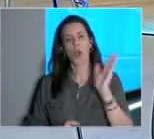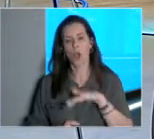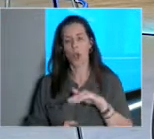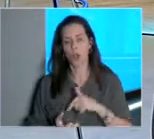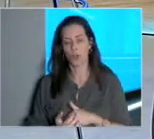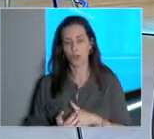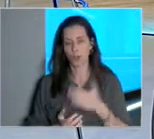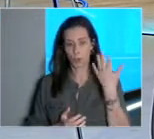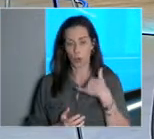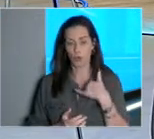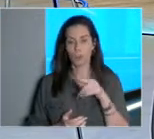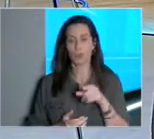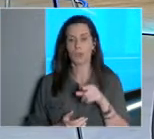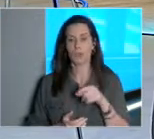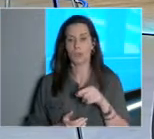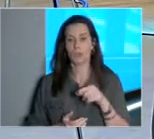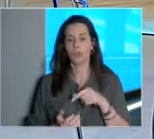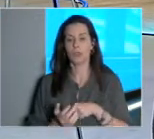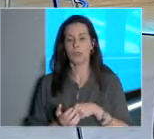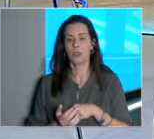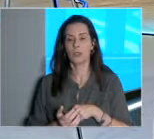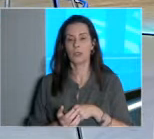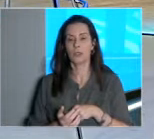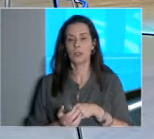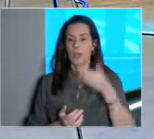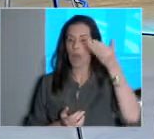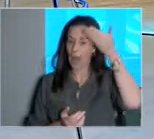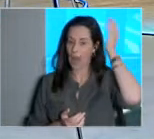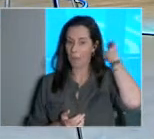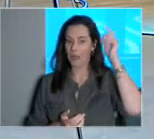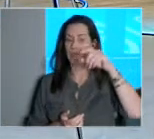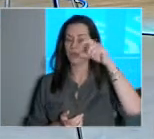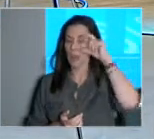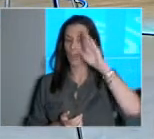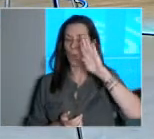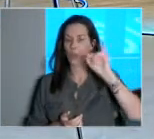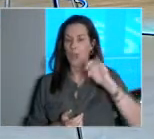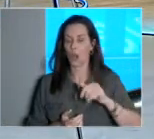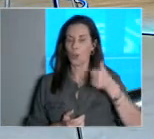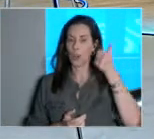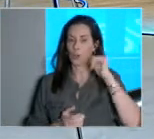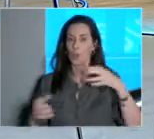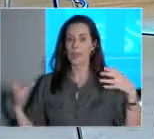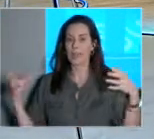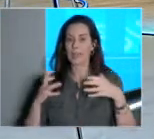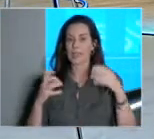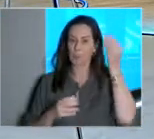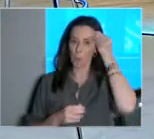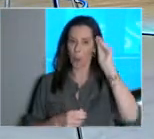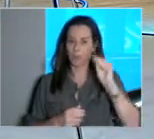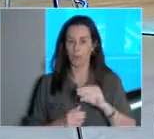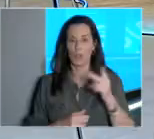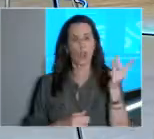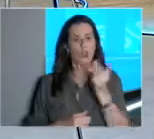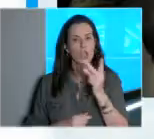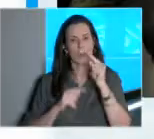שבילה יחדיו אמש הוא לא אחר מאשר חבר הכנסת לפיד וחבר הכנסת יעלון, שהיו אמש בכנס במודיעין.